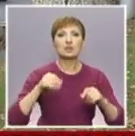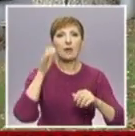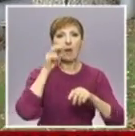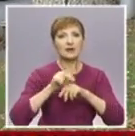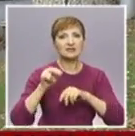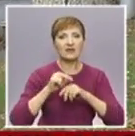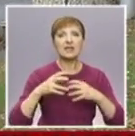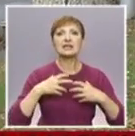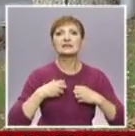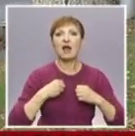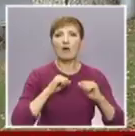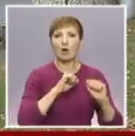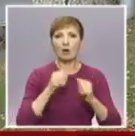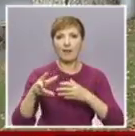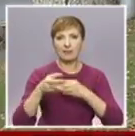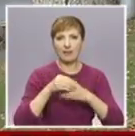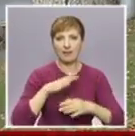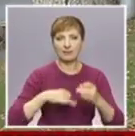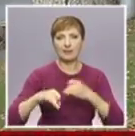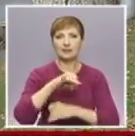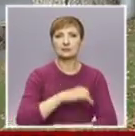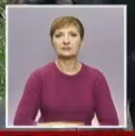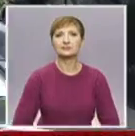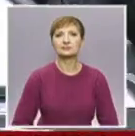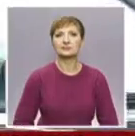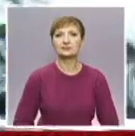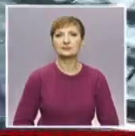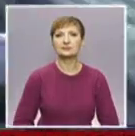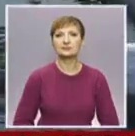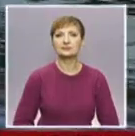образования и здравоохранения. Рамина Макримова, Валерий Таубалдиев, телеканал «Алматы».